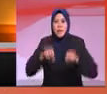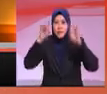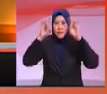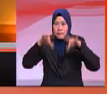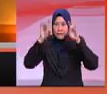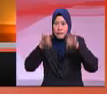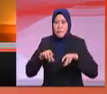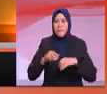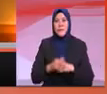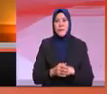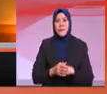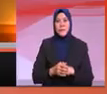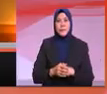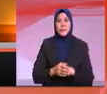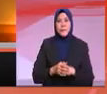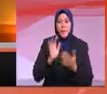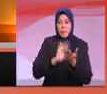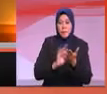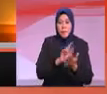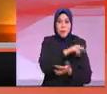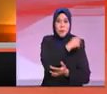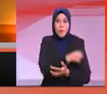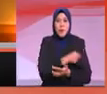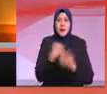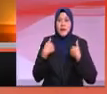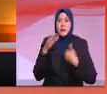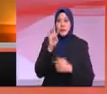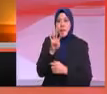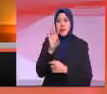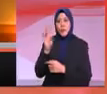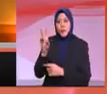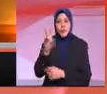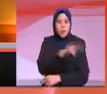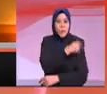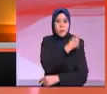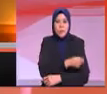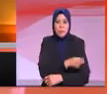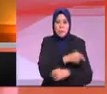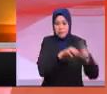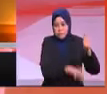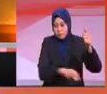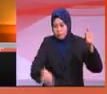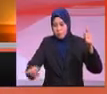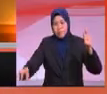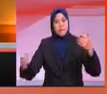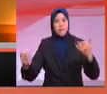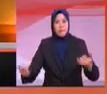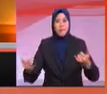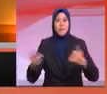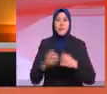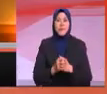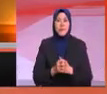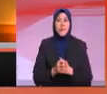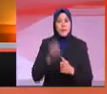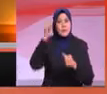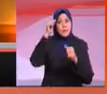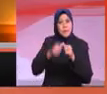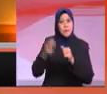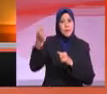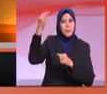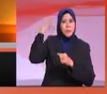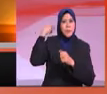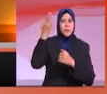seperti dimaklumkan oleh Tan Sri DG 47 buah hospital. Dan kalau kita imbas kembali ya di sini di